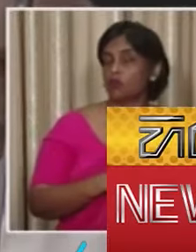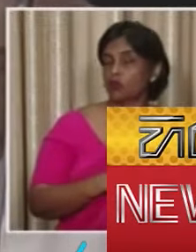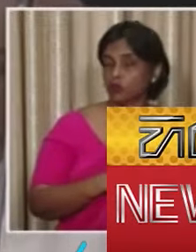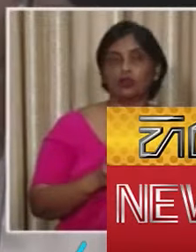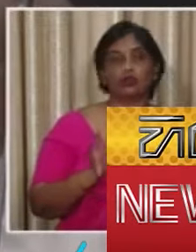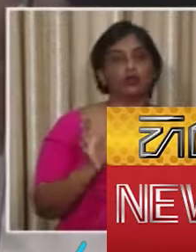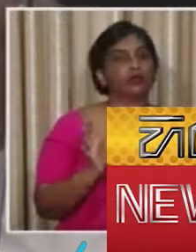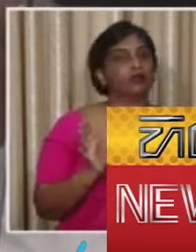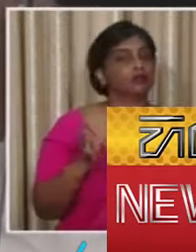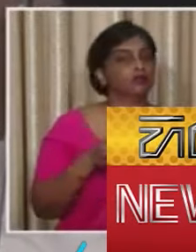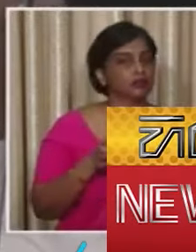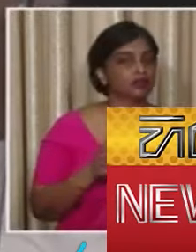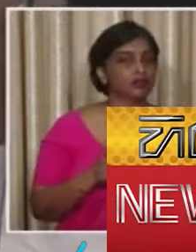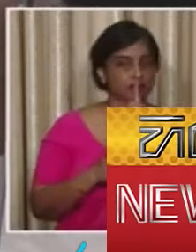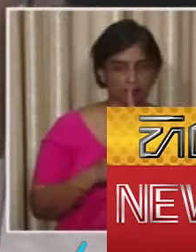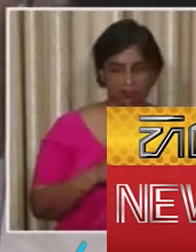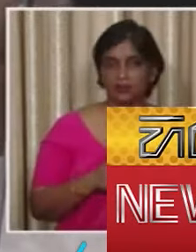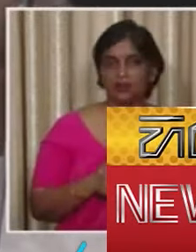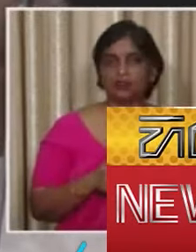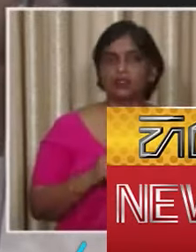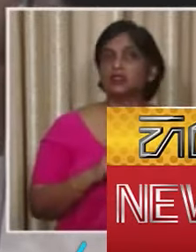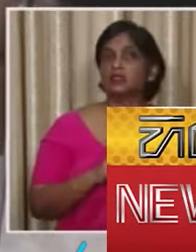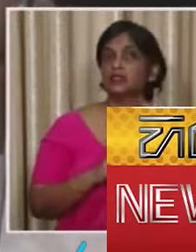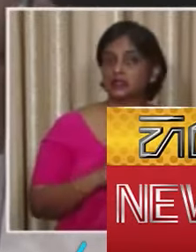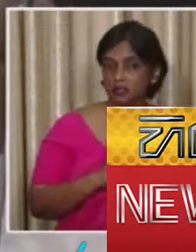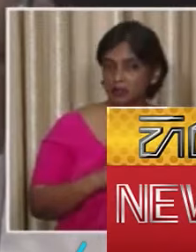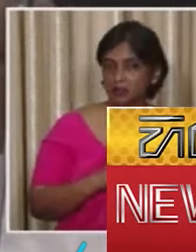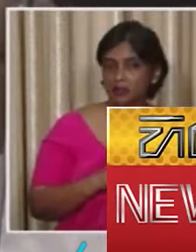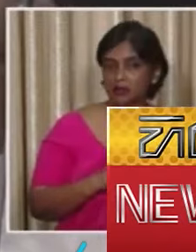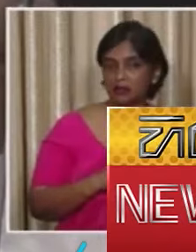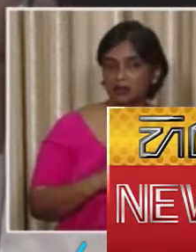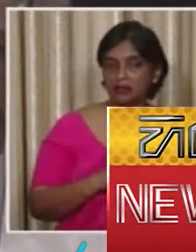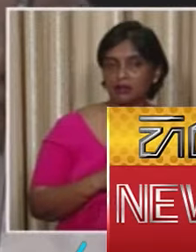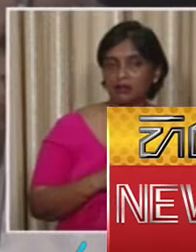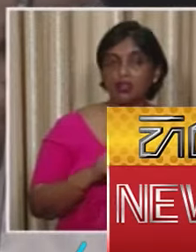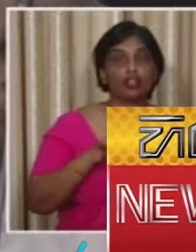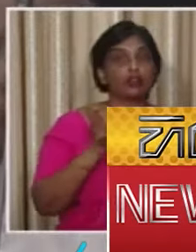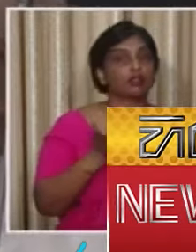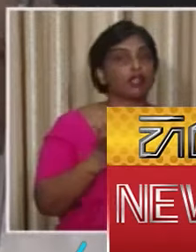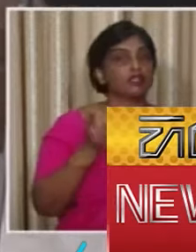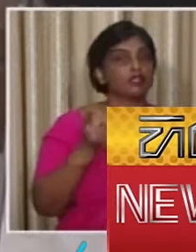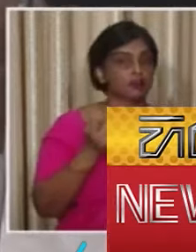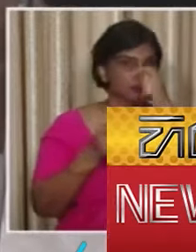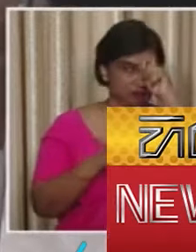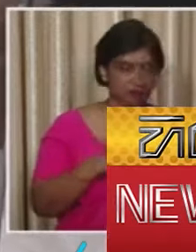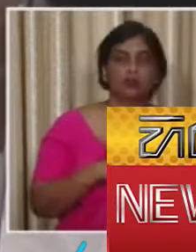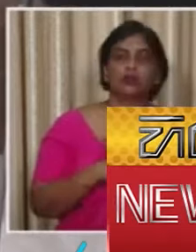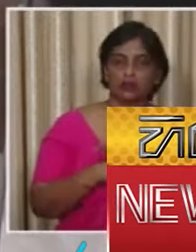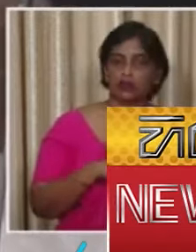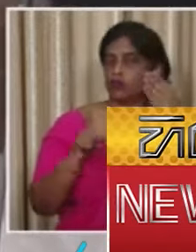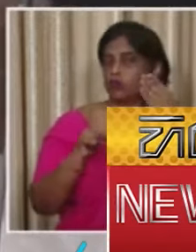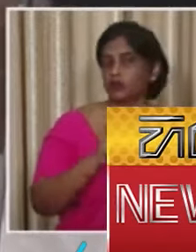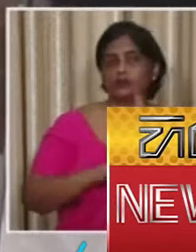මුදල් කාරක සභාවෙන් ඉල්ලා සිටිනවා. මම සභාපතිතුමා ආචාර්ය හර්ෂද සිල්වා මන්ත්‍රීතුමා සමග මේ